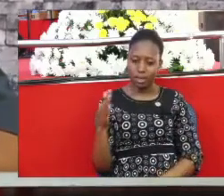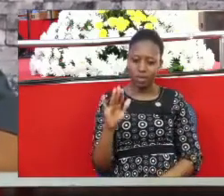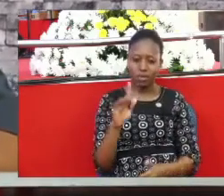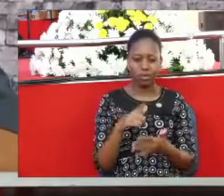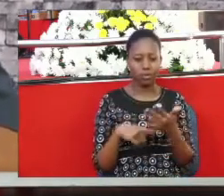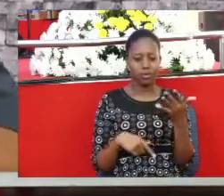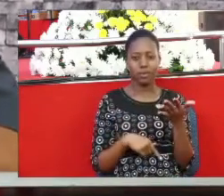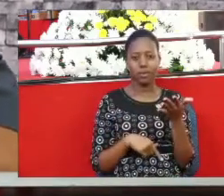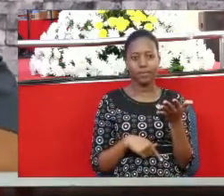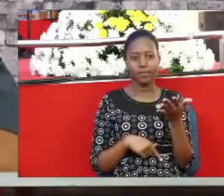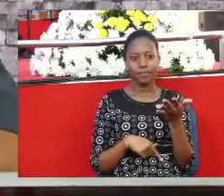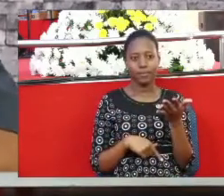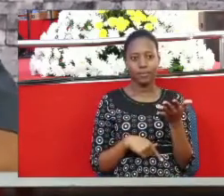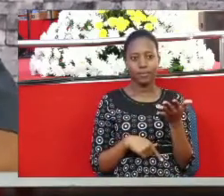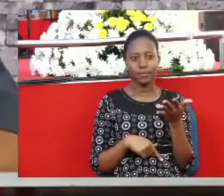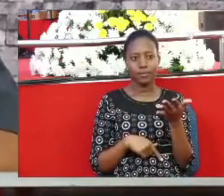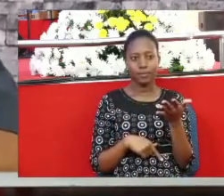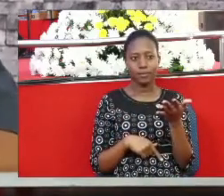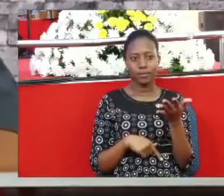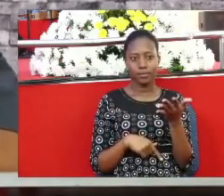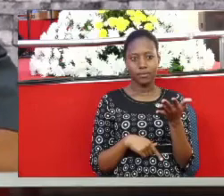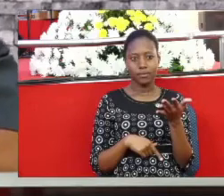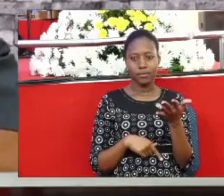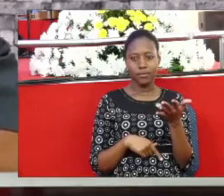zingine ukikataa kusema unaweza fika hapa ubadilishe.